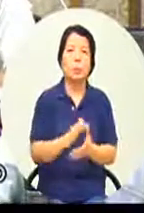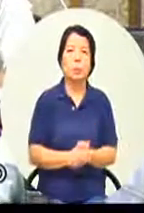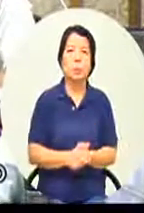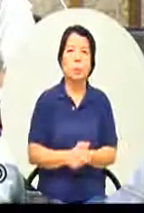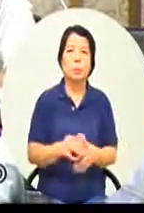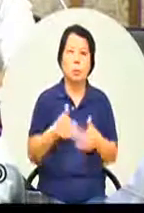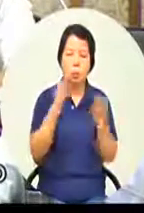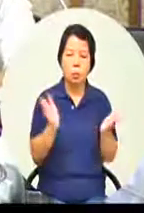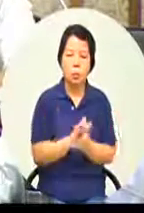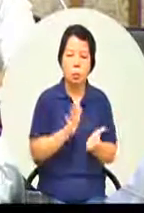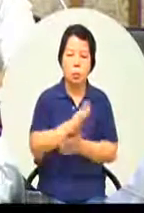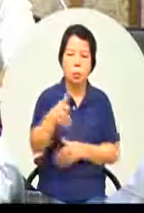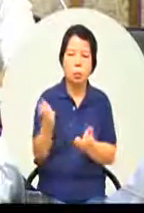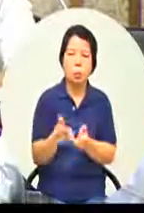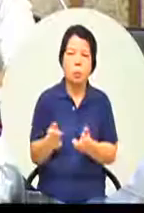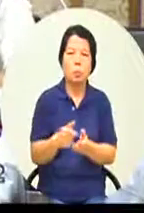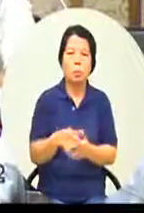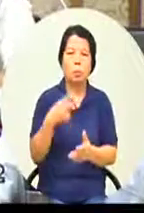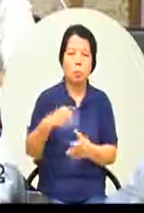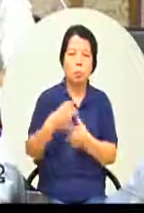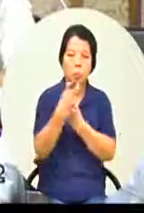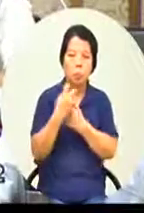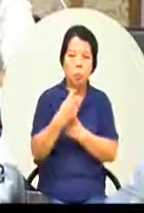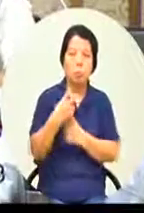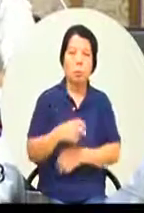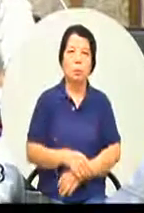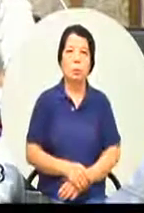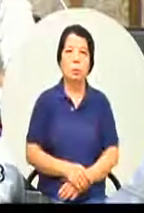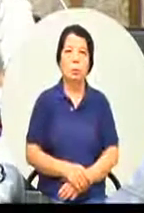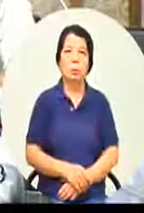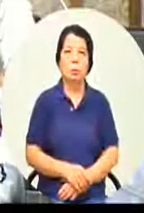整个未来施工的时候，我们会再检讨看看的。